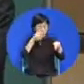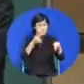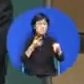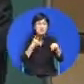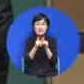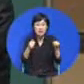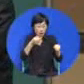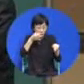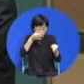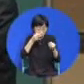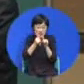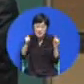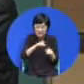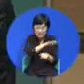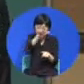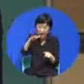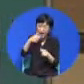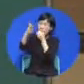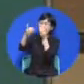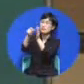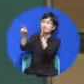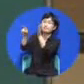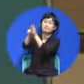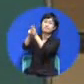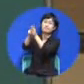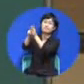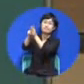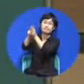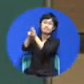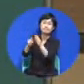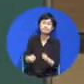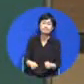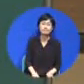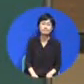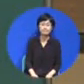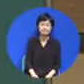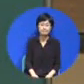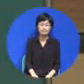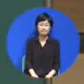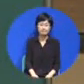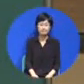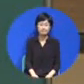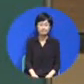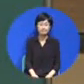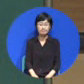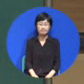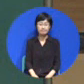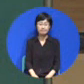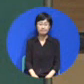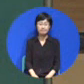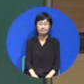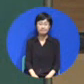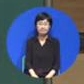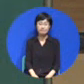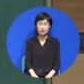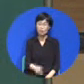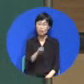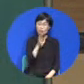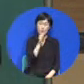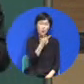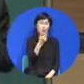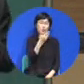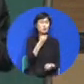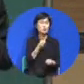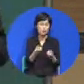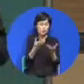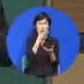사람들은 하나님을 믿었더라. Everyone who saw Samuel believed in God. 참 얼마나 큰 축복입니까? That